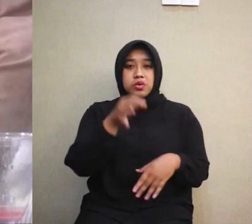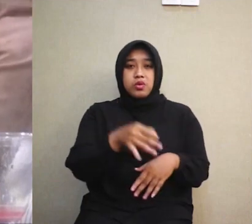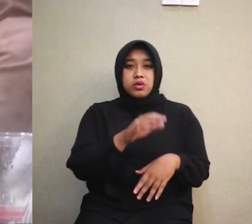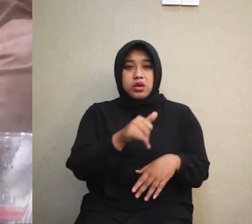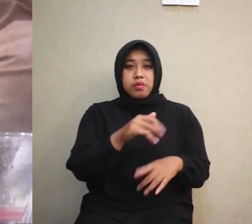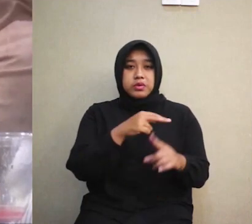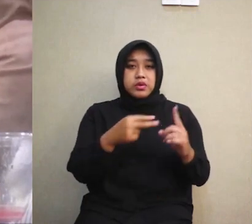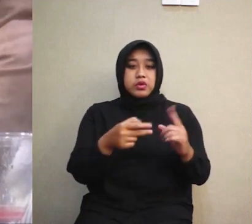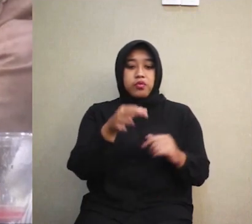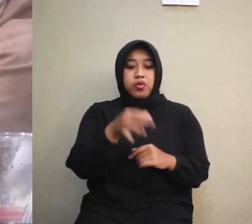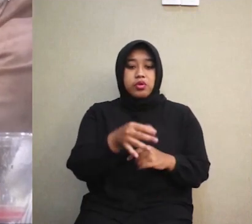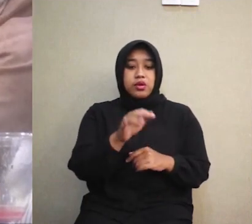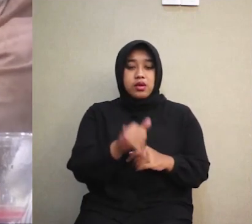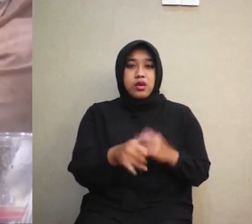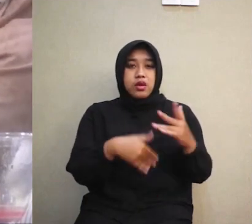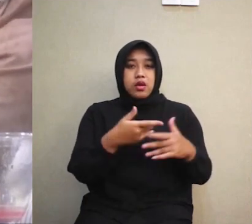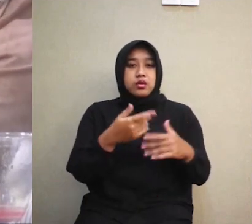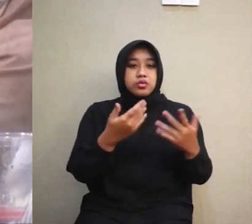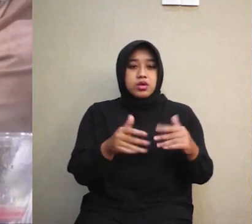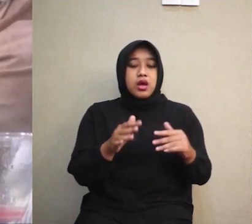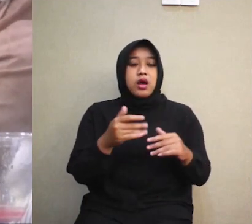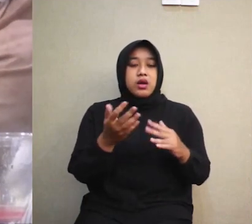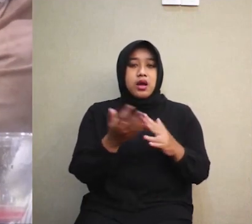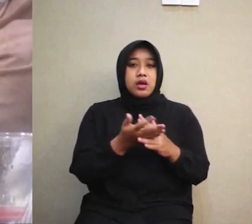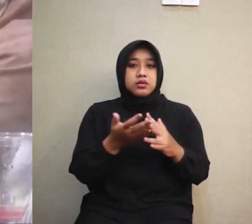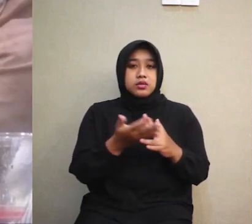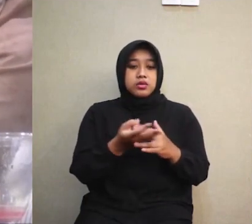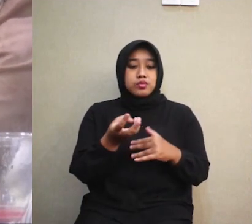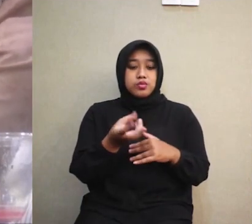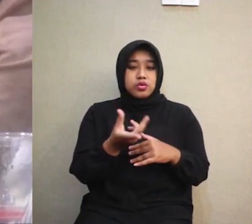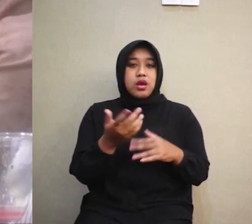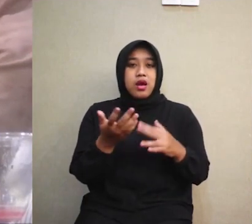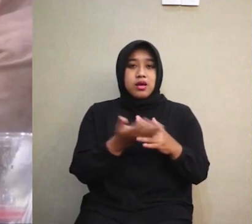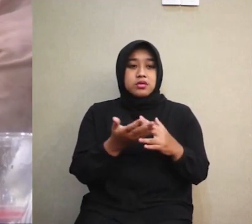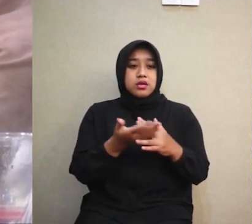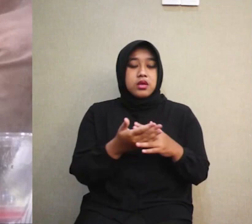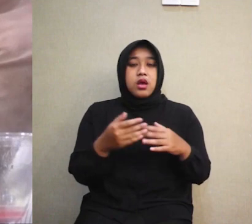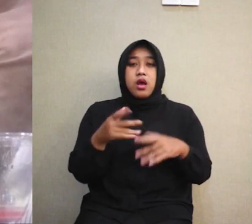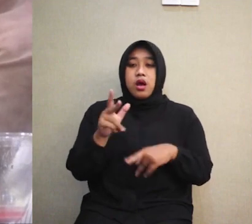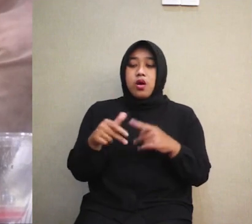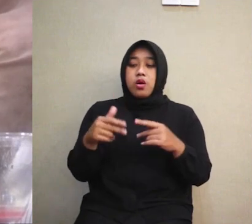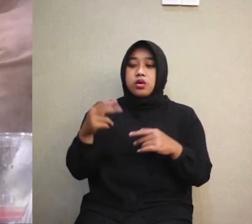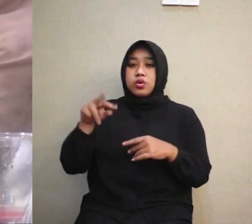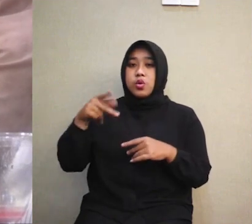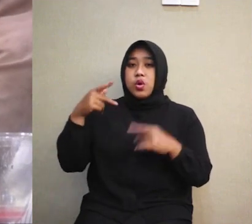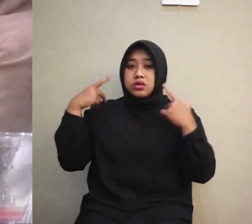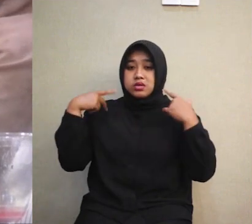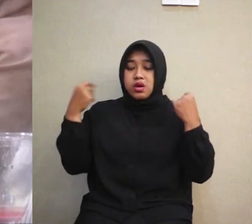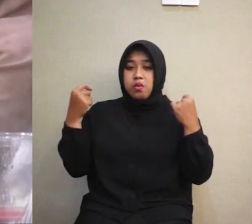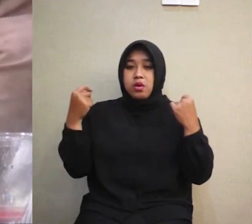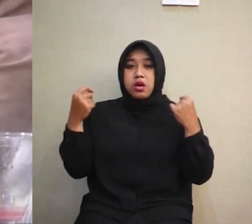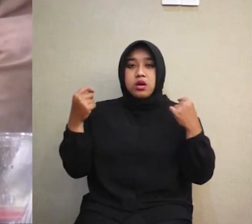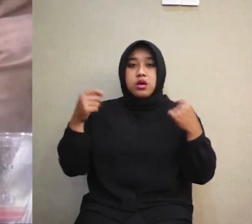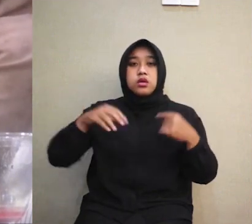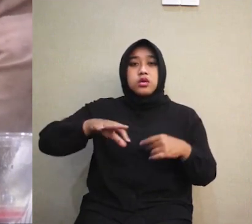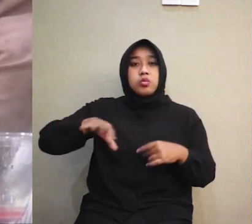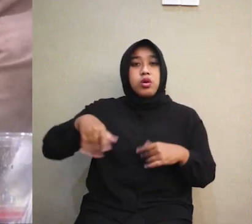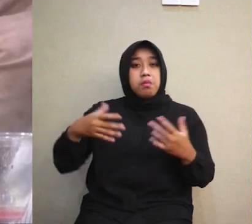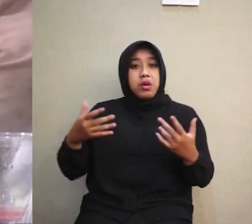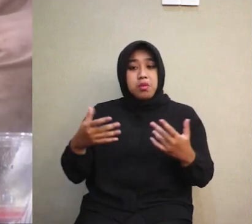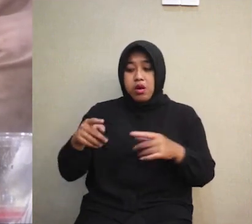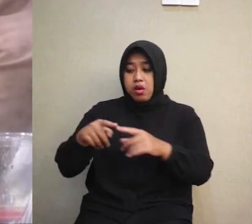ya perspektifnya perkotaan yang kemudian mudah untuk mengakses mudah ini kalau di luar Jawa di Kepulauan Gimana